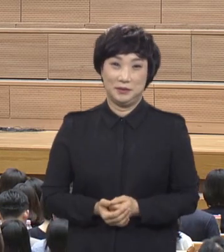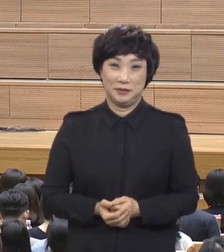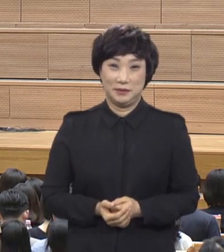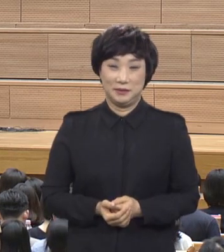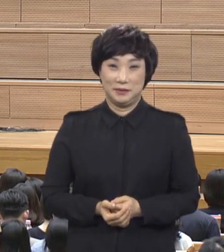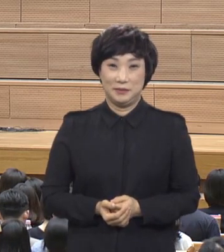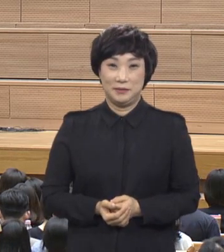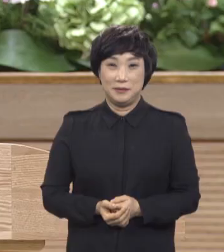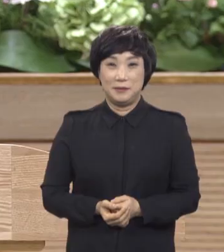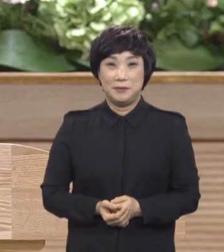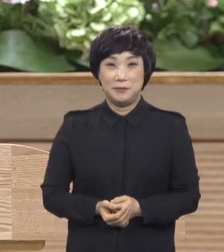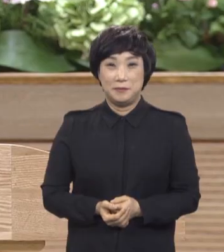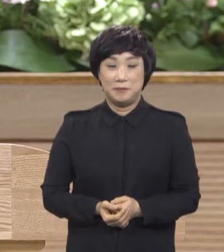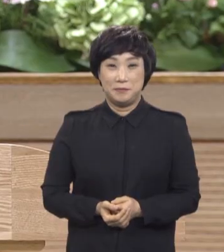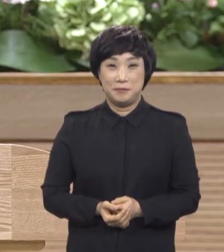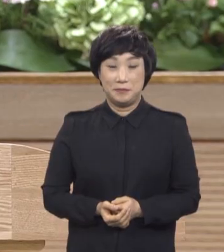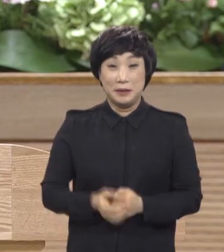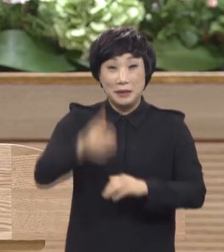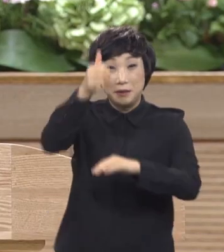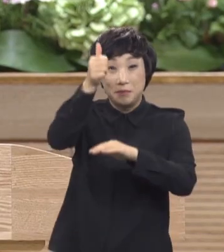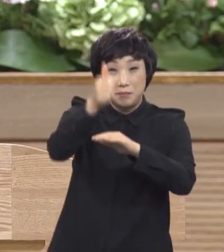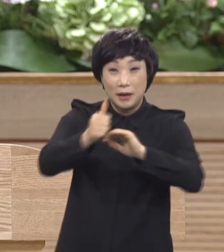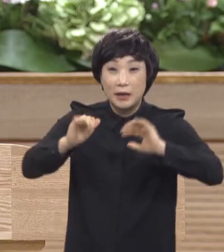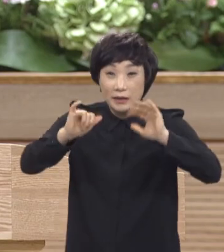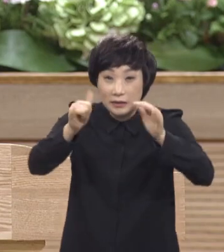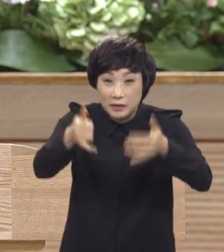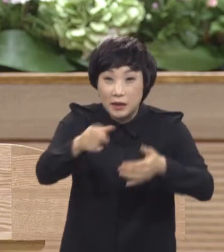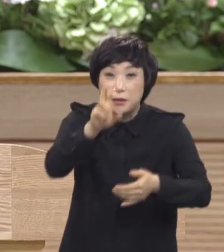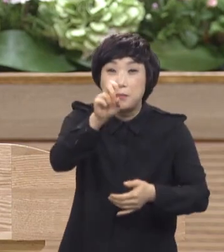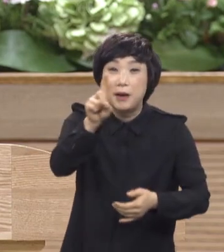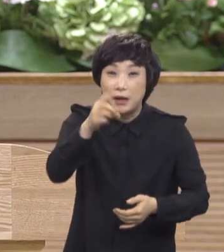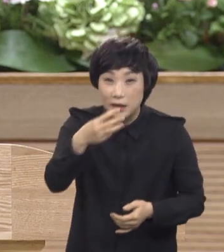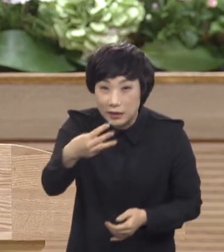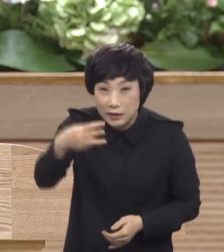사람들은 말세라곤 소리를